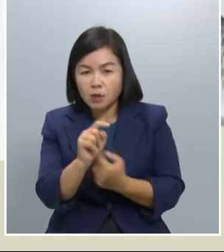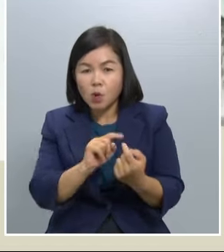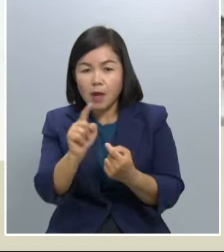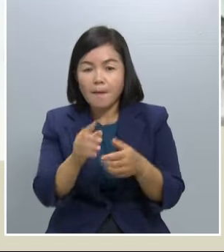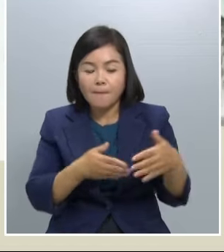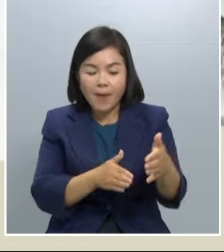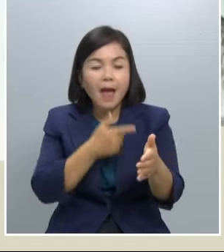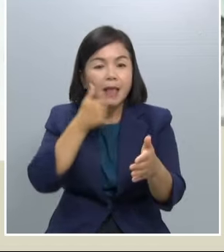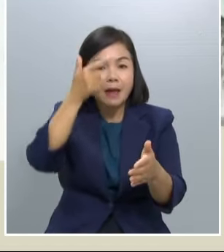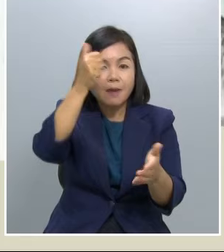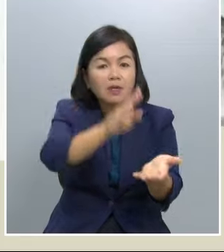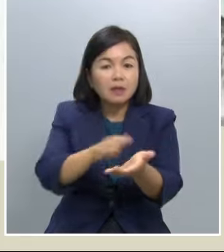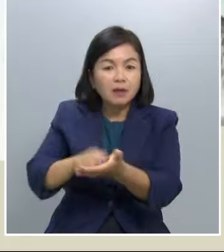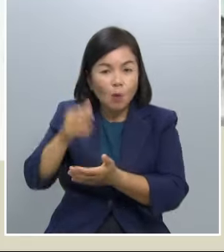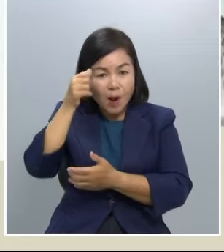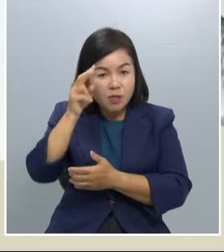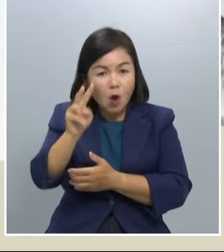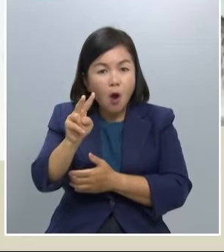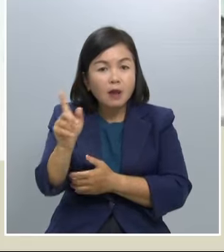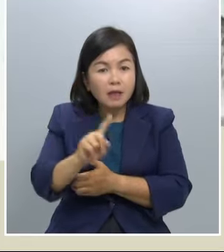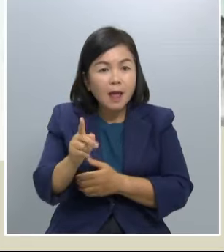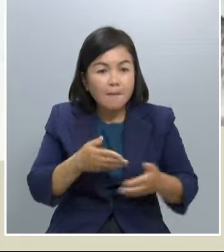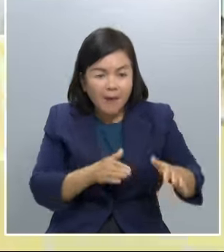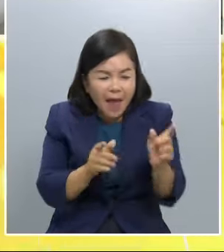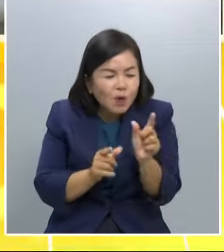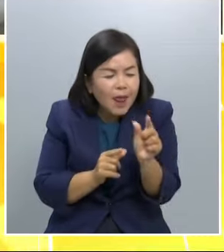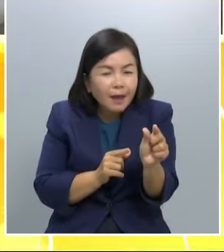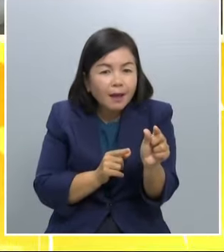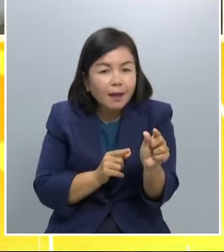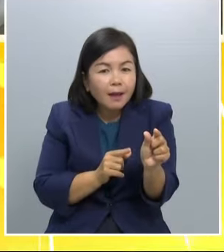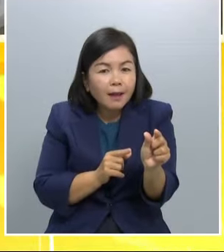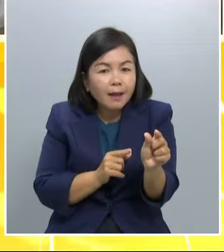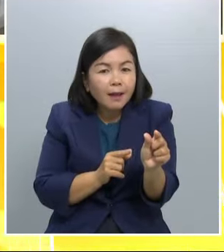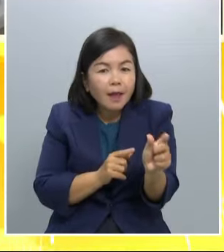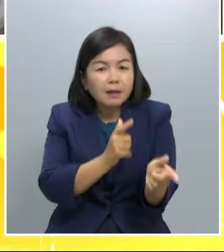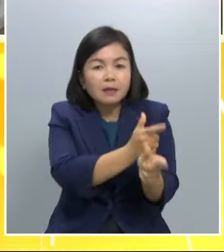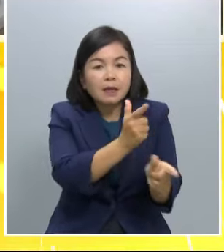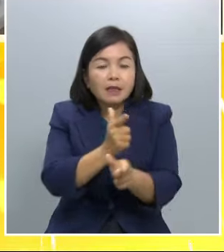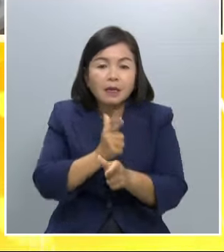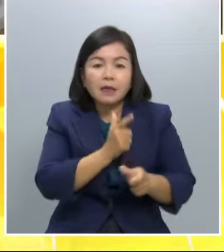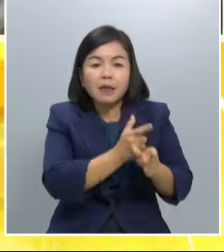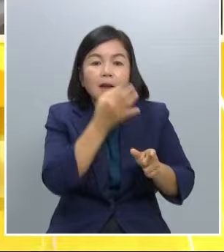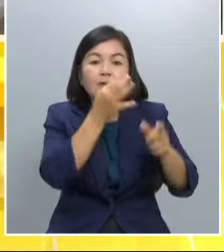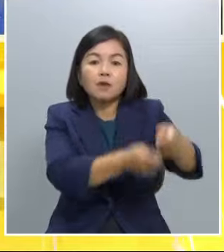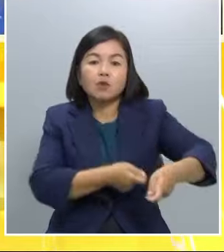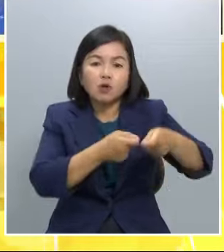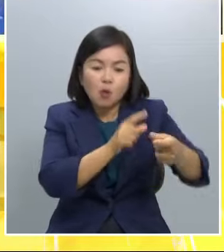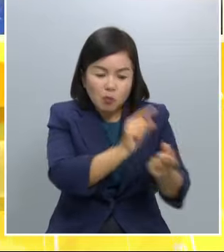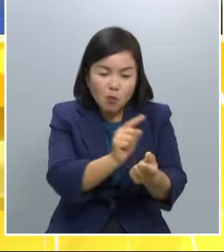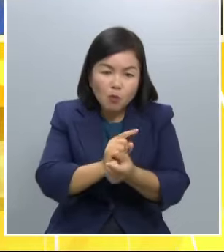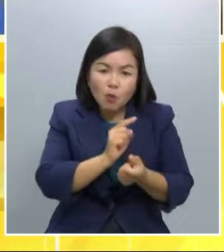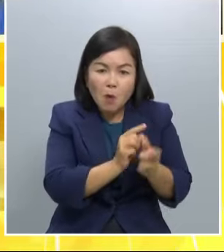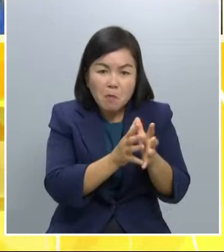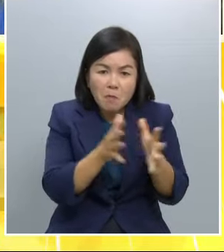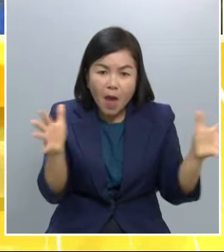คาดำที่รวบรวมได้ 2วันนี้ส่วนใหญ่เป็นปลาขนาดเล็กค่ะที่ได้มาจากบ่อเลี้ยงของเกษตรกรจำนวนมากจำนวนมากกว่า